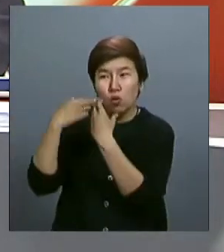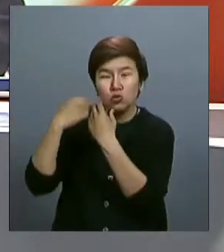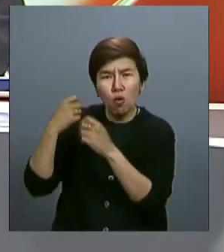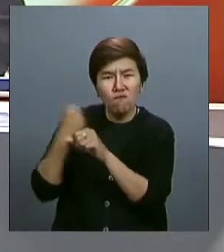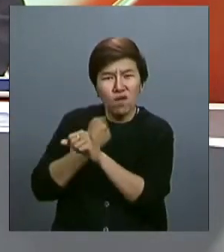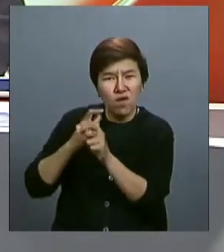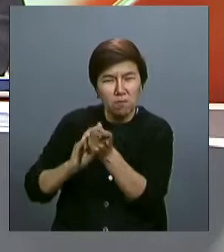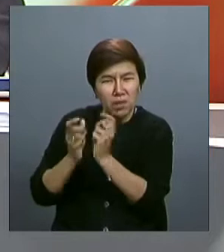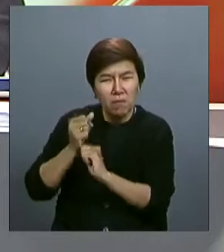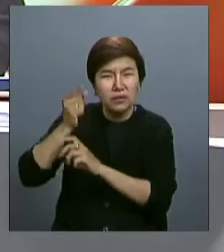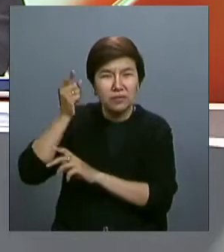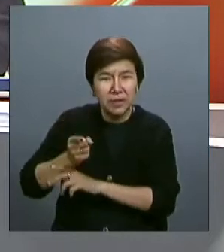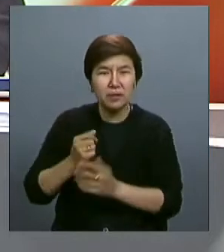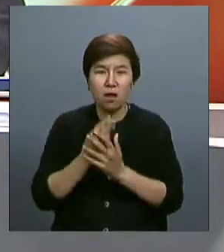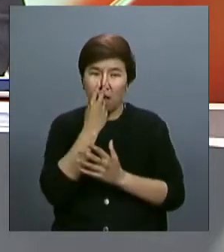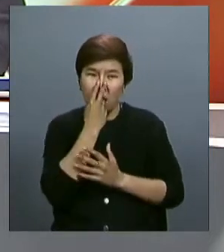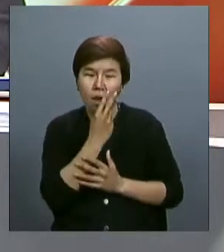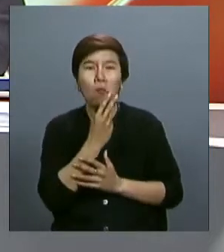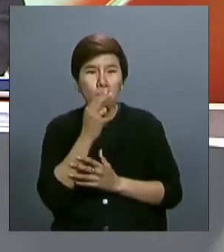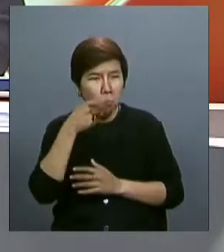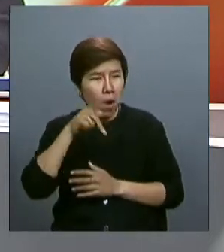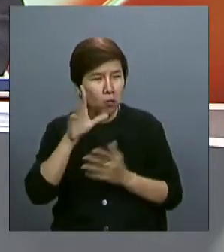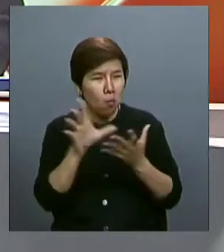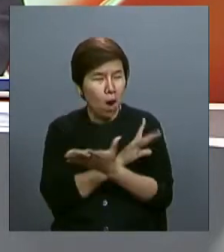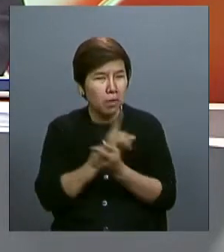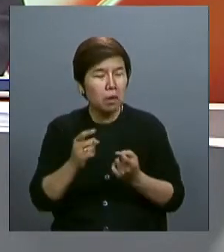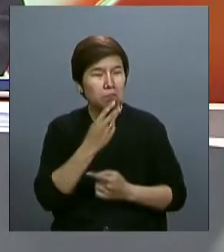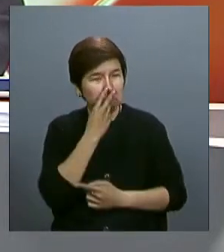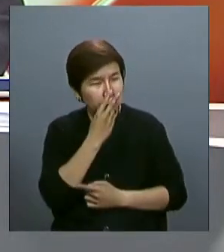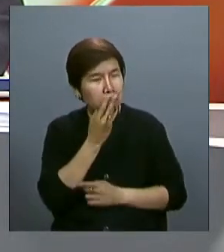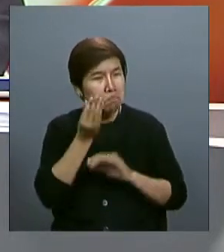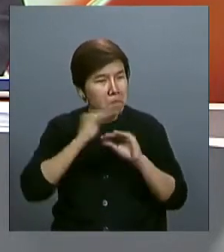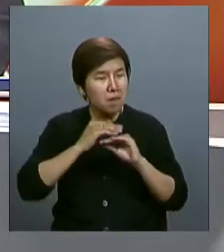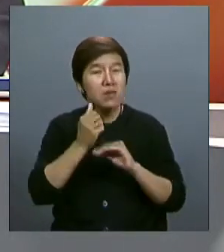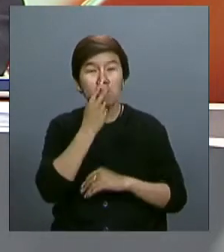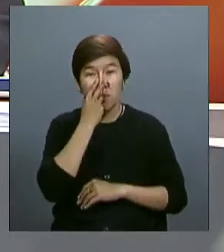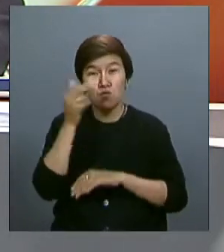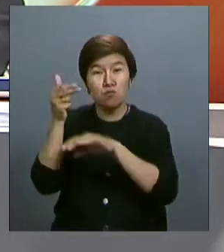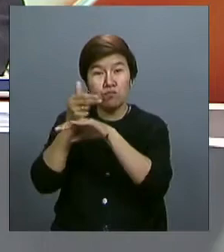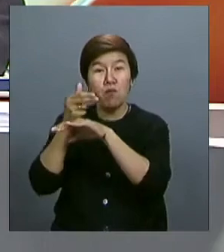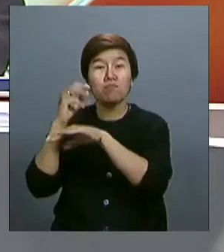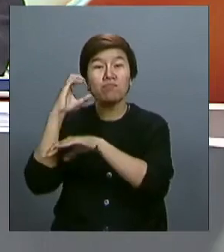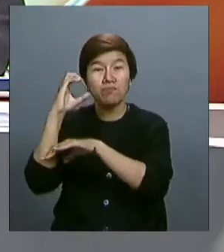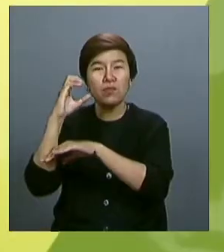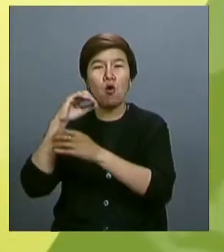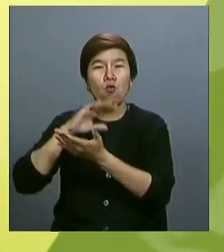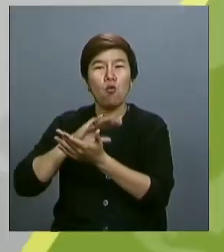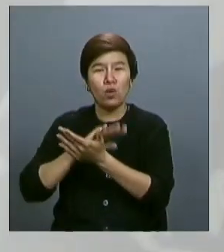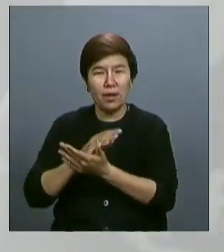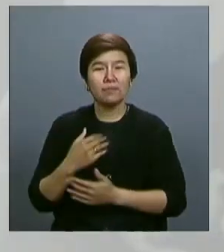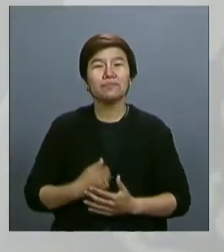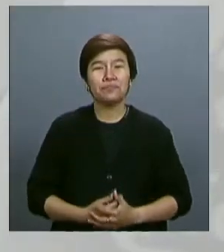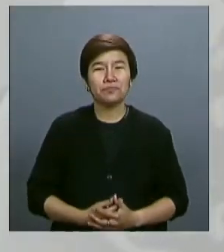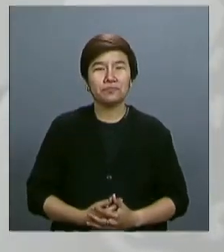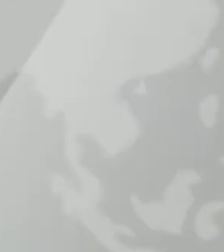ำให้เด็กๆ เห็นคุณค่าของวัฒนธรรมมากขึ้นติดตามรายงานจาก Gen Z Reporters โรงเรียนคณะราษฎรบำรุง2ค่ะ